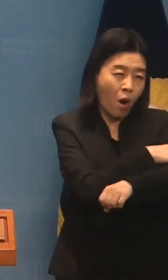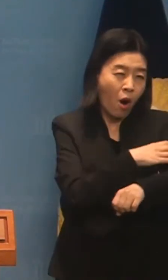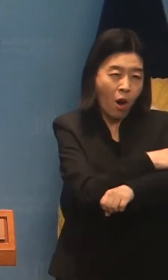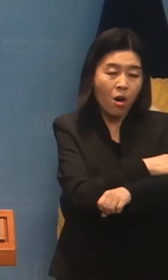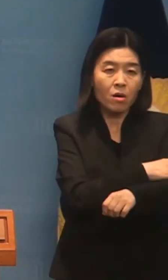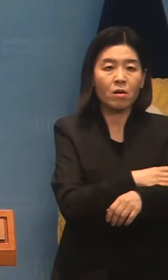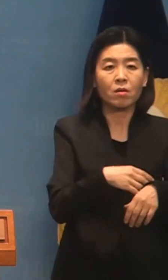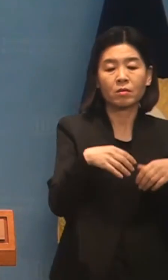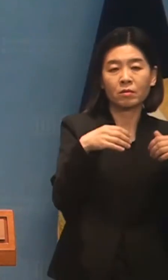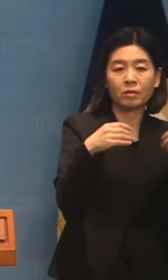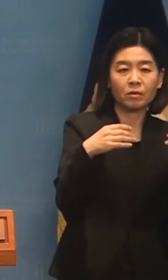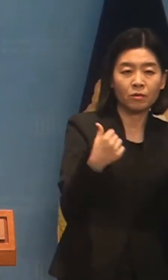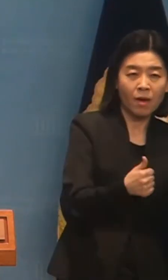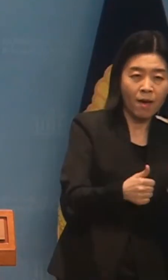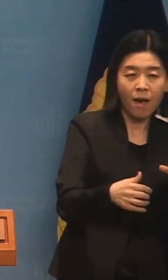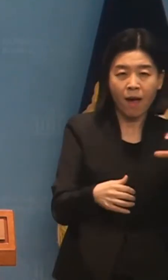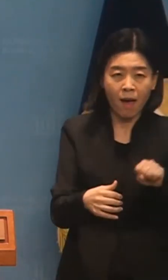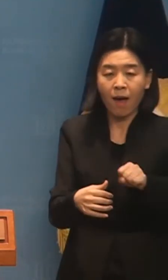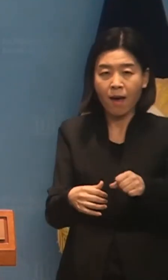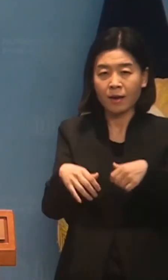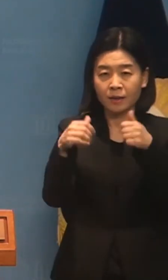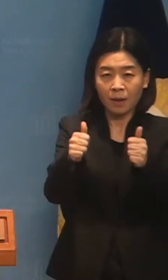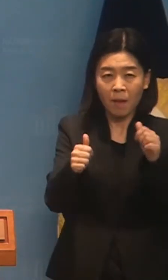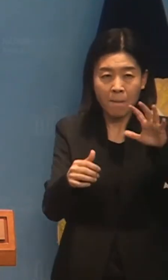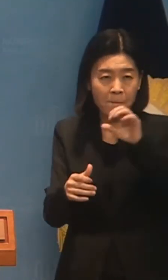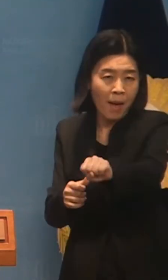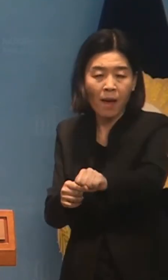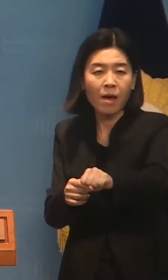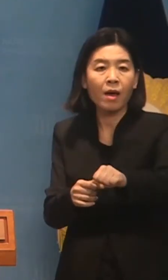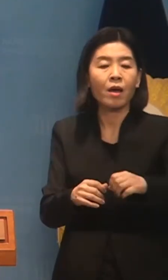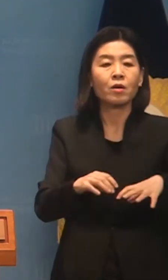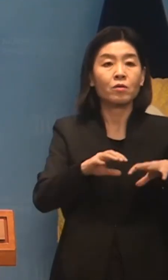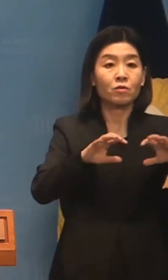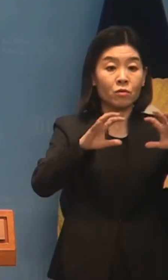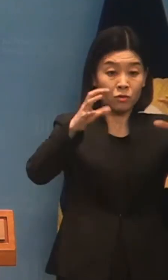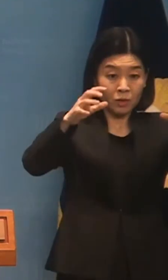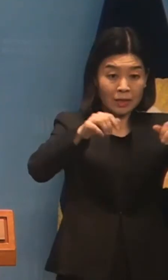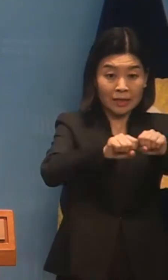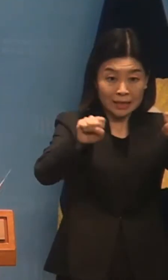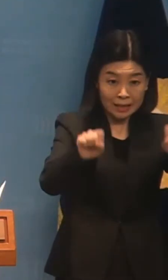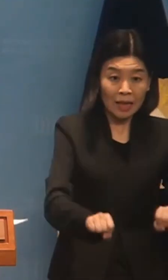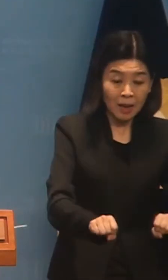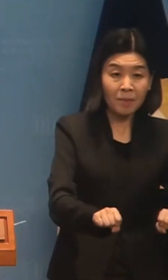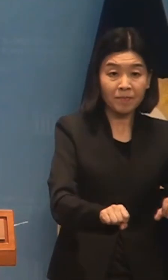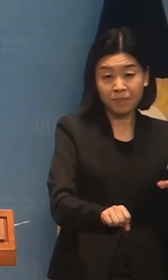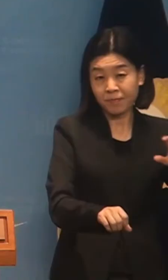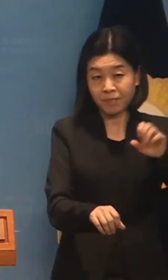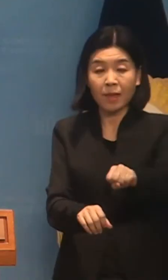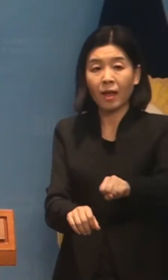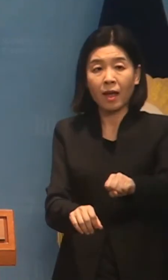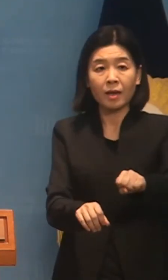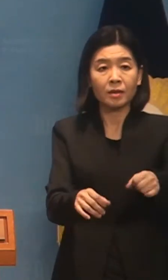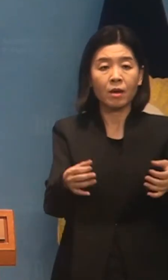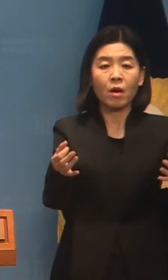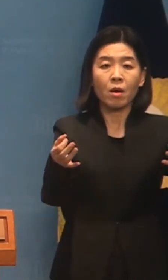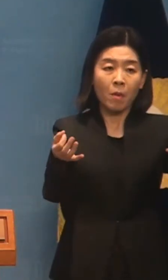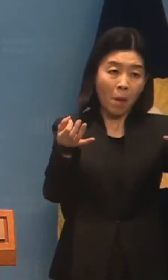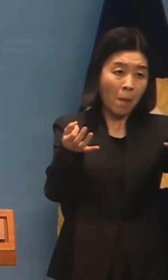사법을 장악하고 국가 시스템을 사유화하며 포퓰리즘으로 국민의 눈을 가렸기